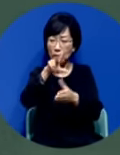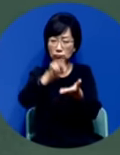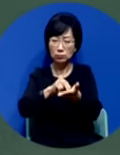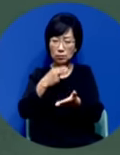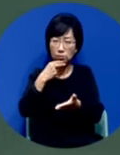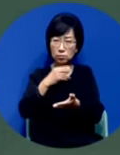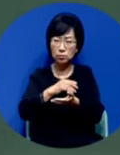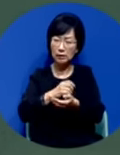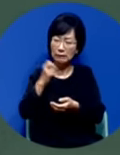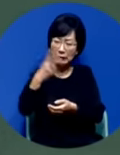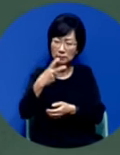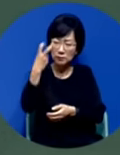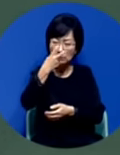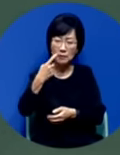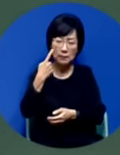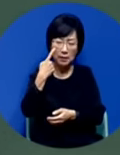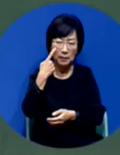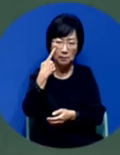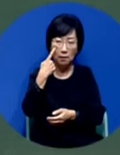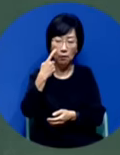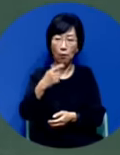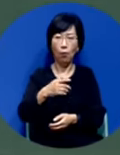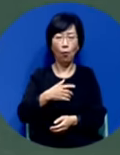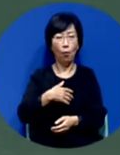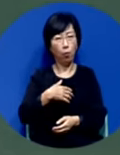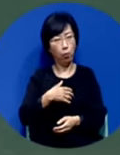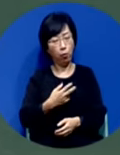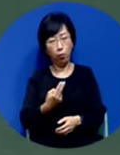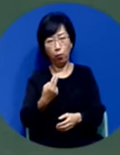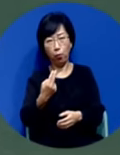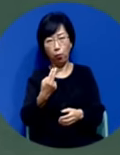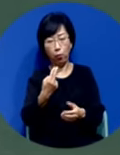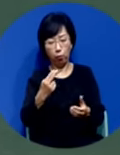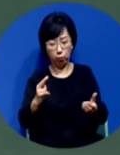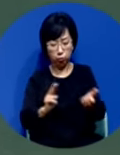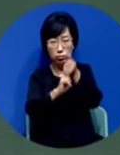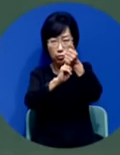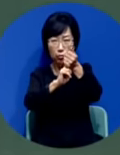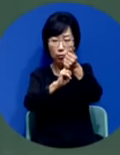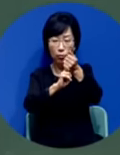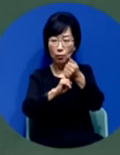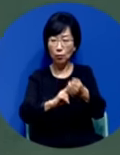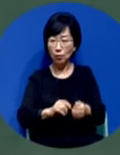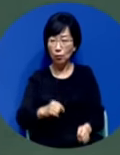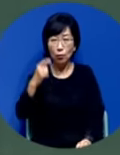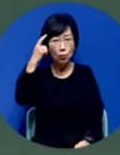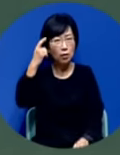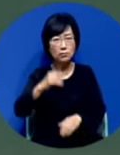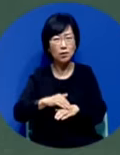볼 때 기적이요. 在我看来，这是神迹。 어떻게 올라 올라가서 자오지 않냐?